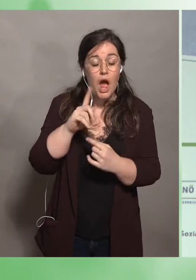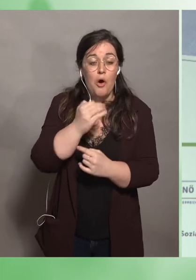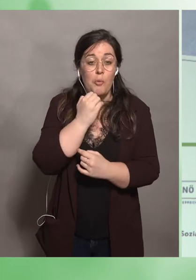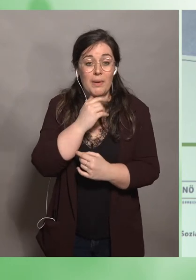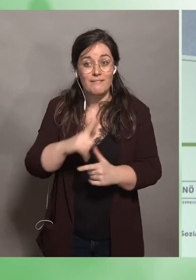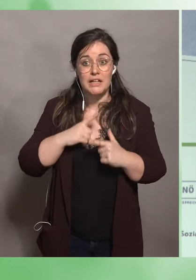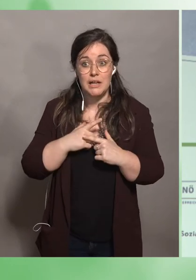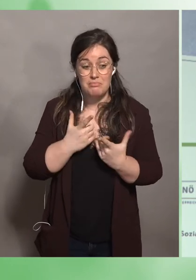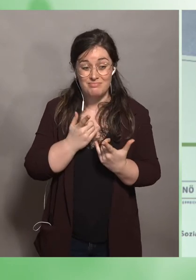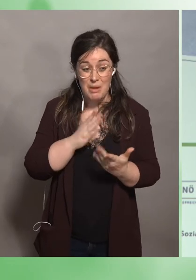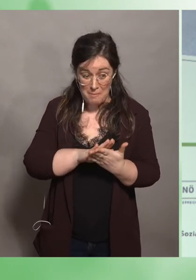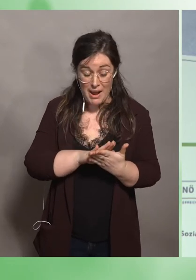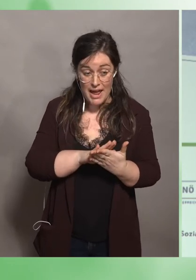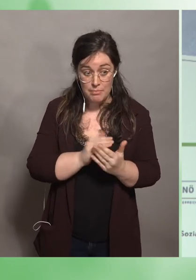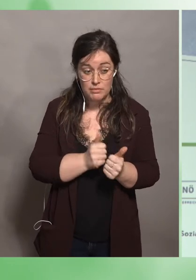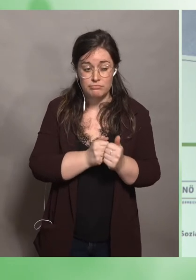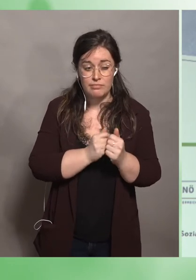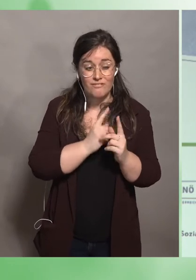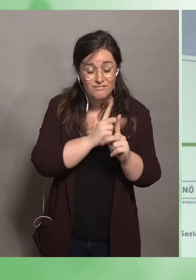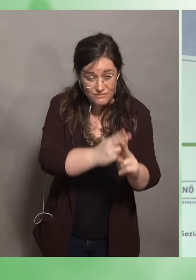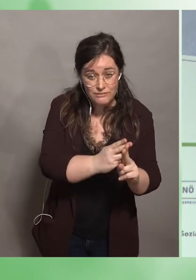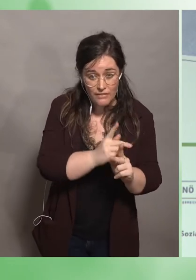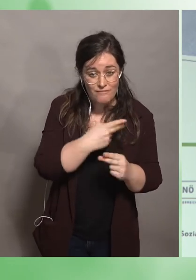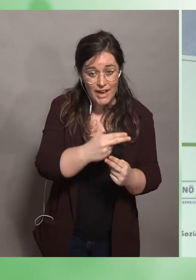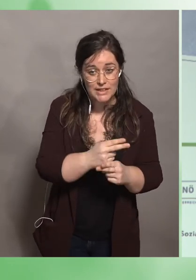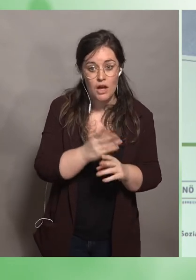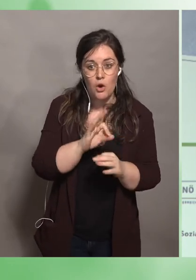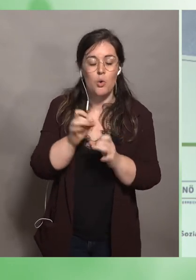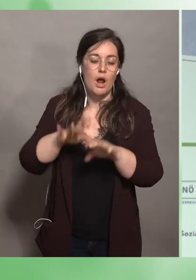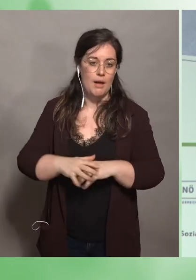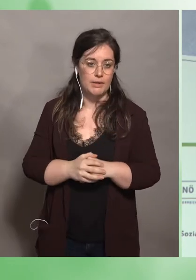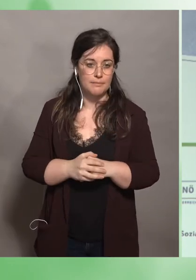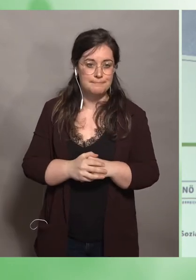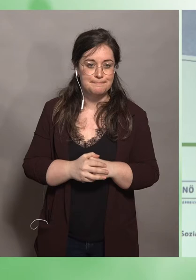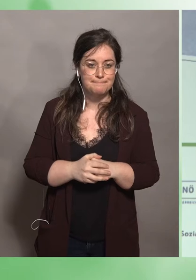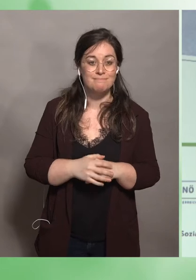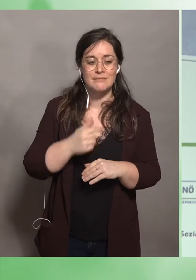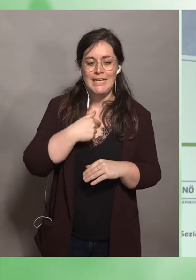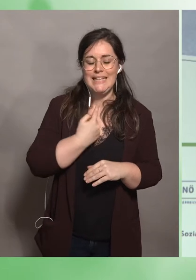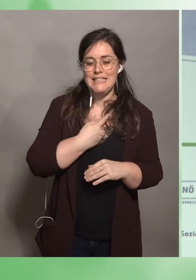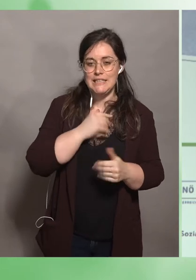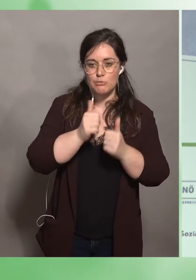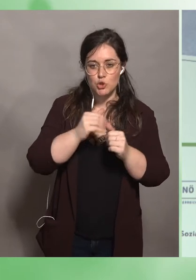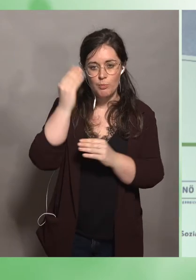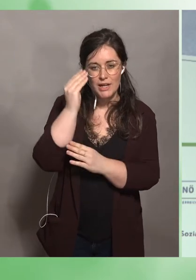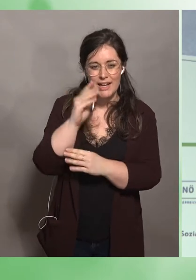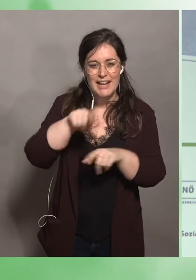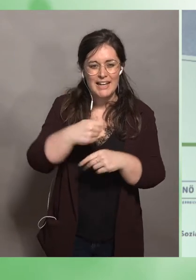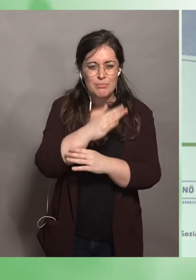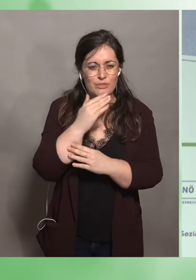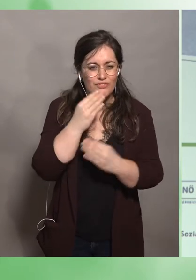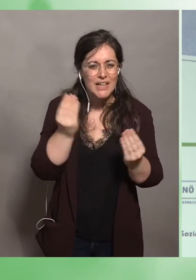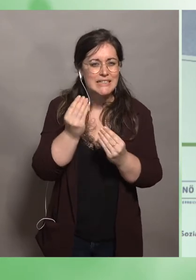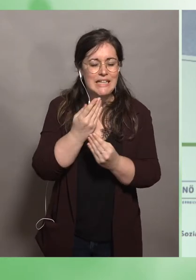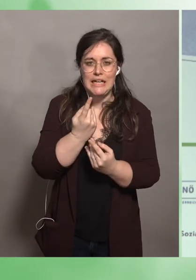oder gebe ich auf? Lasse ich mich davon abbringen? Und was ich gelernt habe im Sport ist, dass es ganz, ganz viele Dinge gibt, auf die wir überhaupt keinen Einfluss